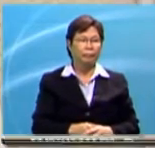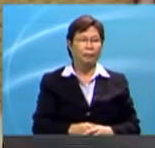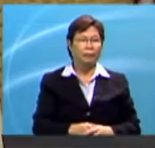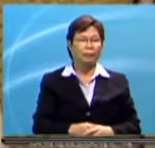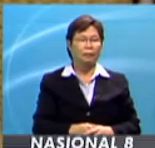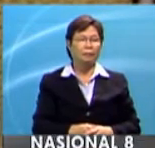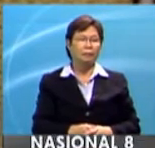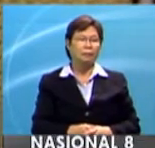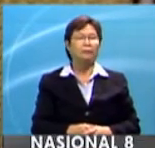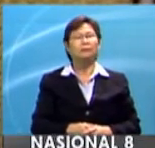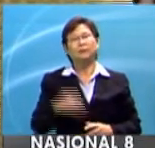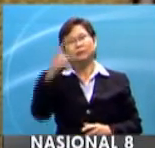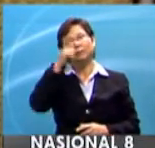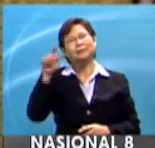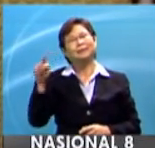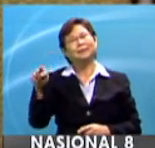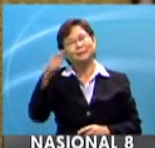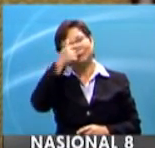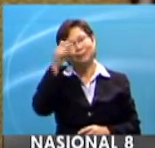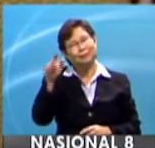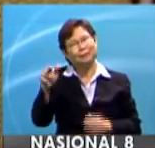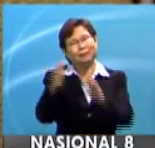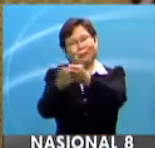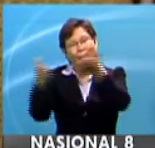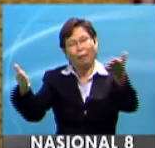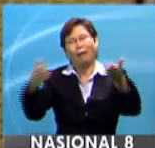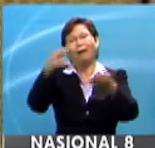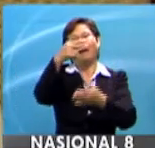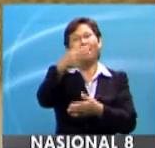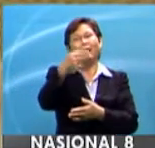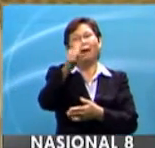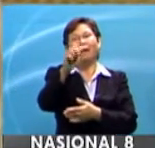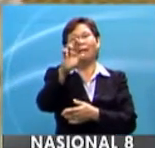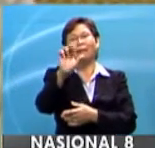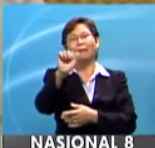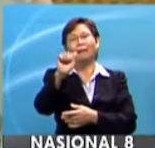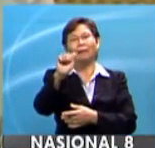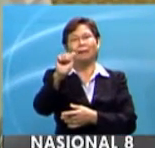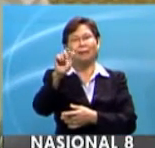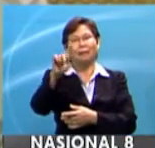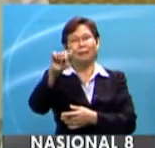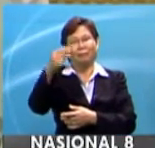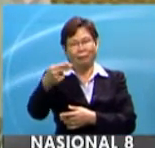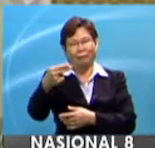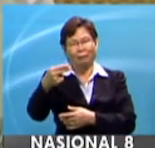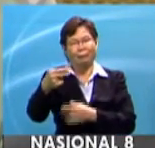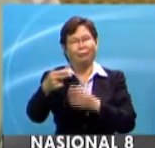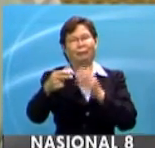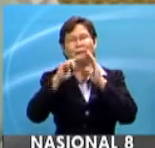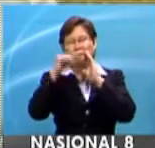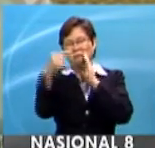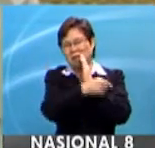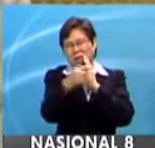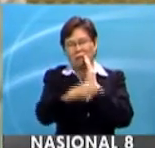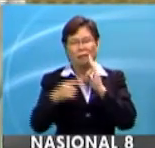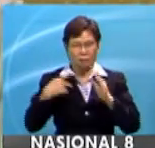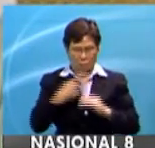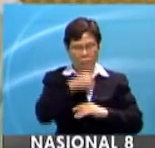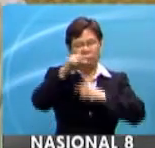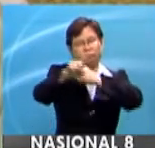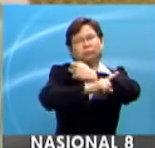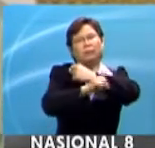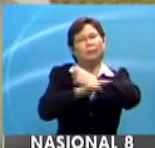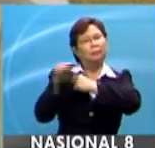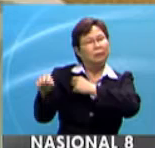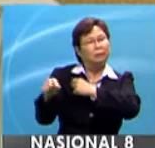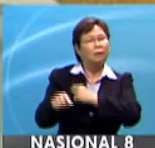Sebab dia buat fitnah, kita kena saman dia ataupun minta demand pada dia tarik balik sebab apa yang